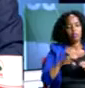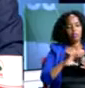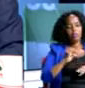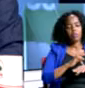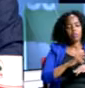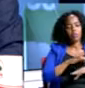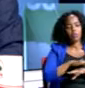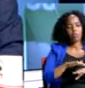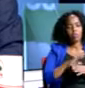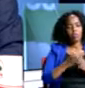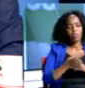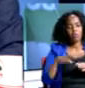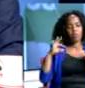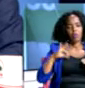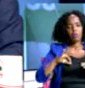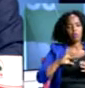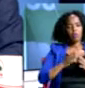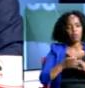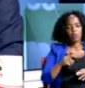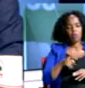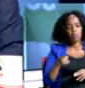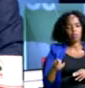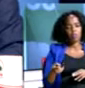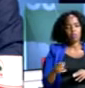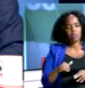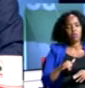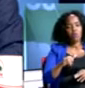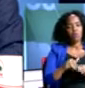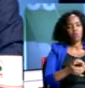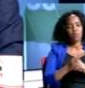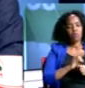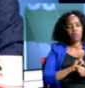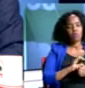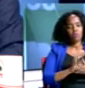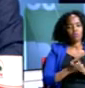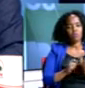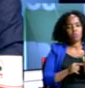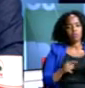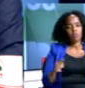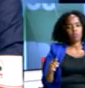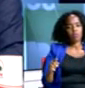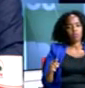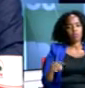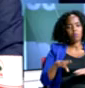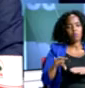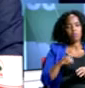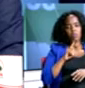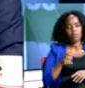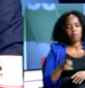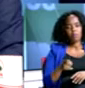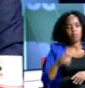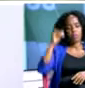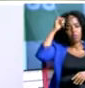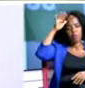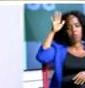beksise buan in nargate ho male akawa safisa kagalu namad unfaf of dokso sontan ifa gochum buan ni kam ho male amma